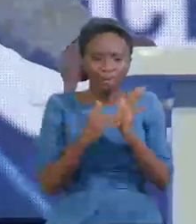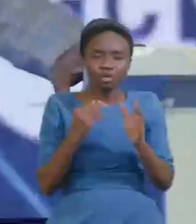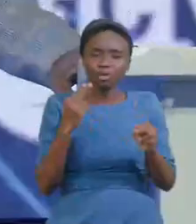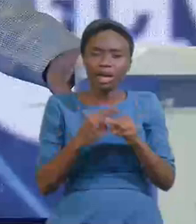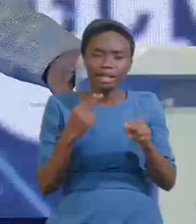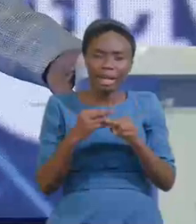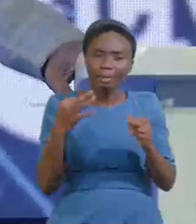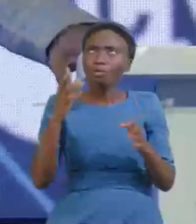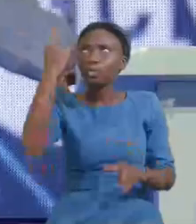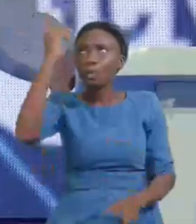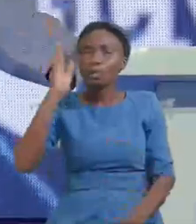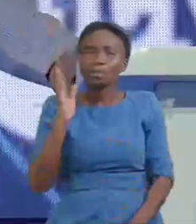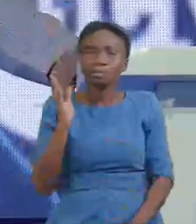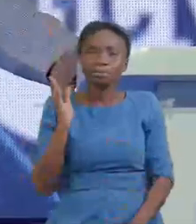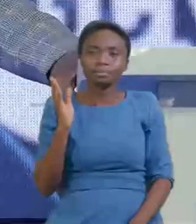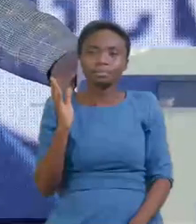Dieu.